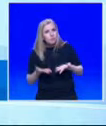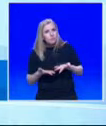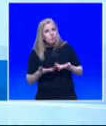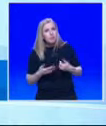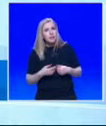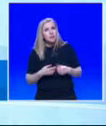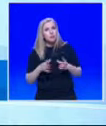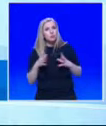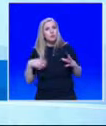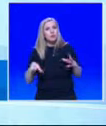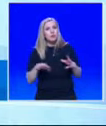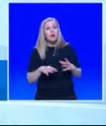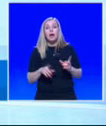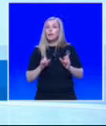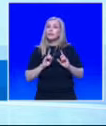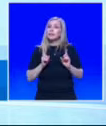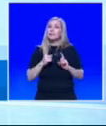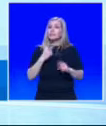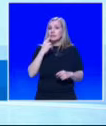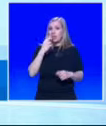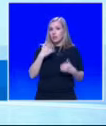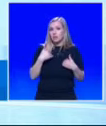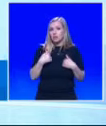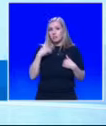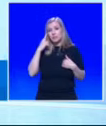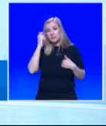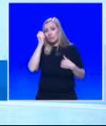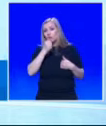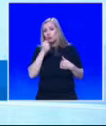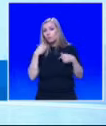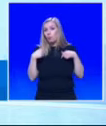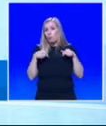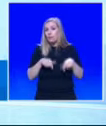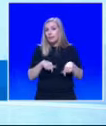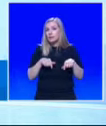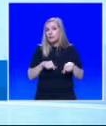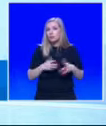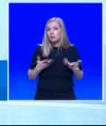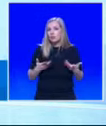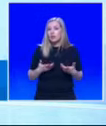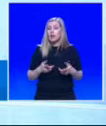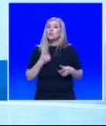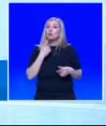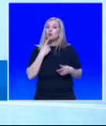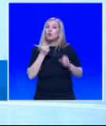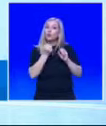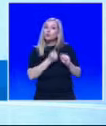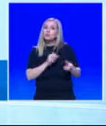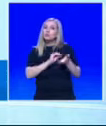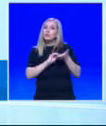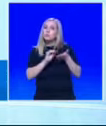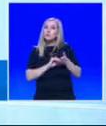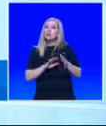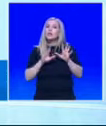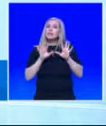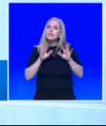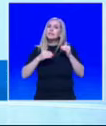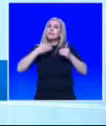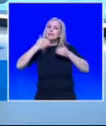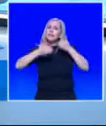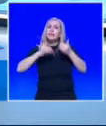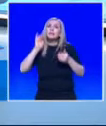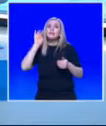да се подлъгваме по моментната ситуация. Още веднъж, Конституцията се пише за десетилетия напред. Този парламент ще мине и